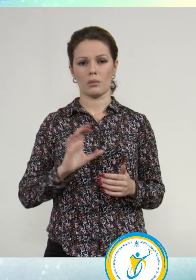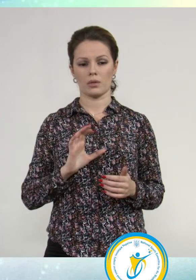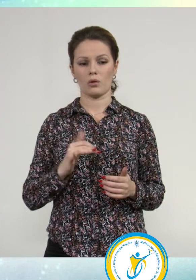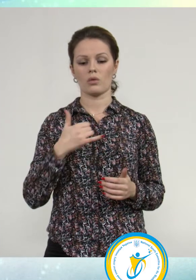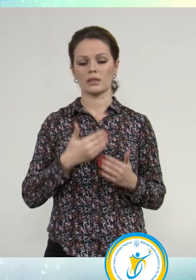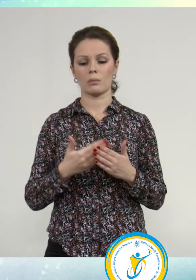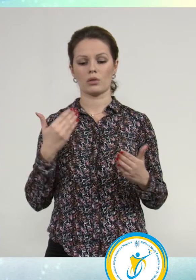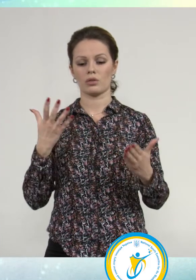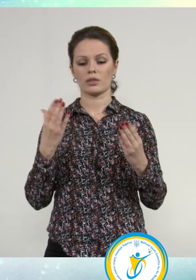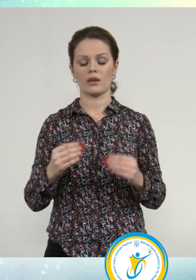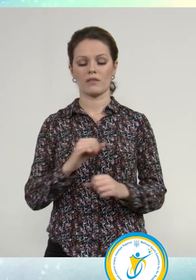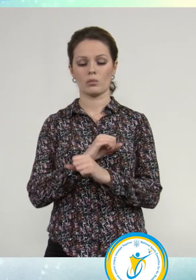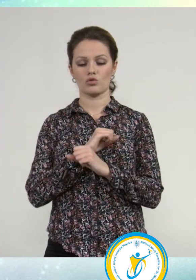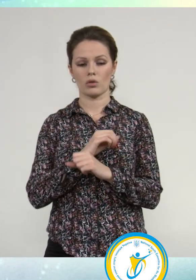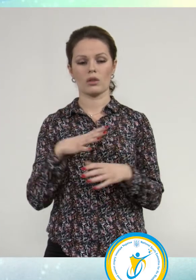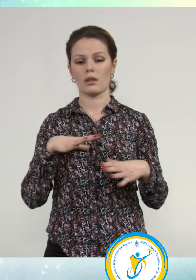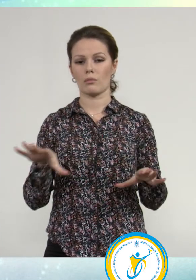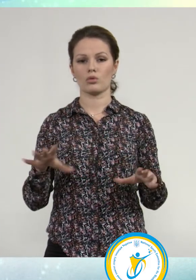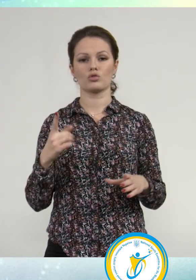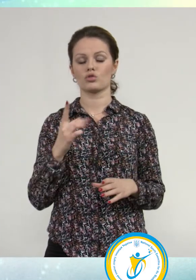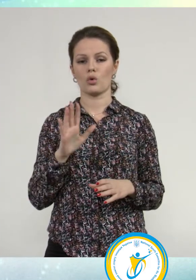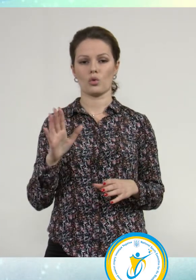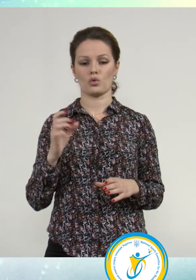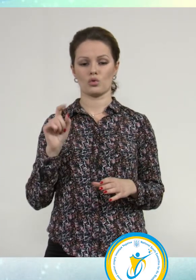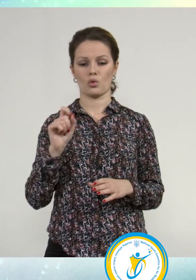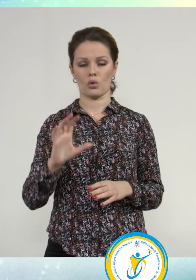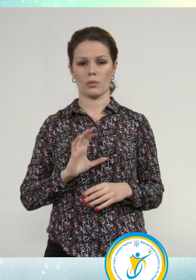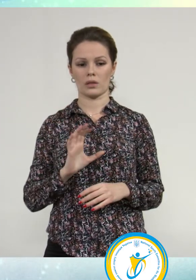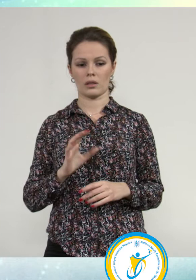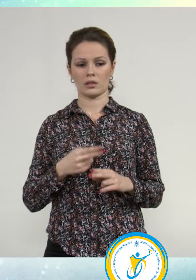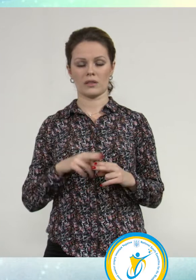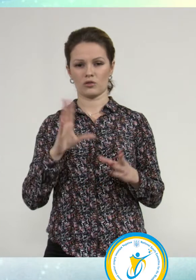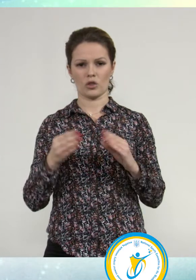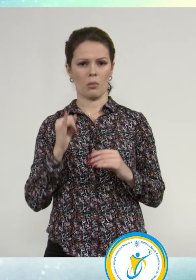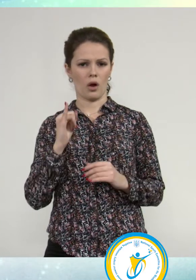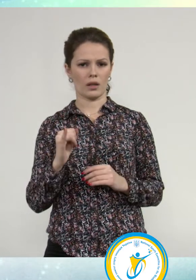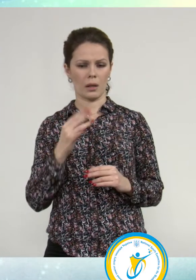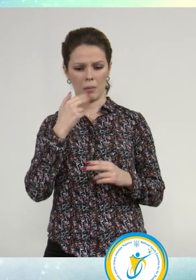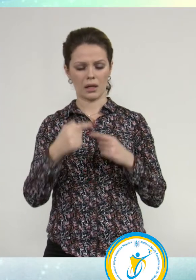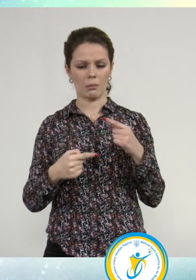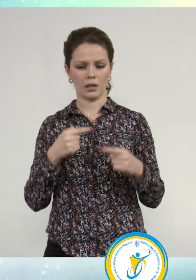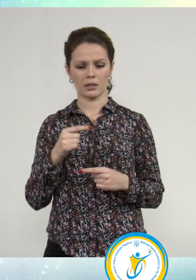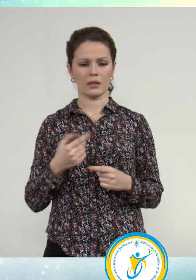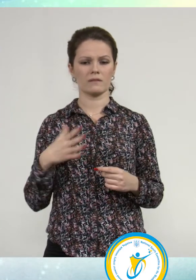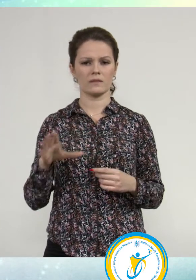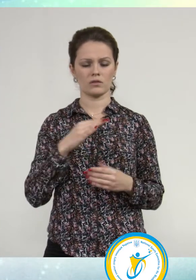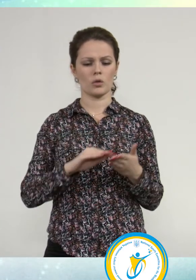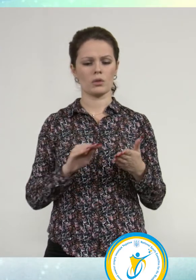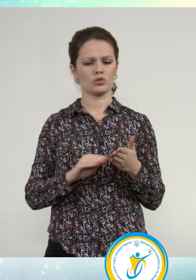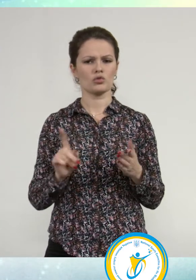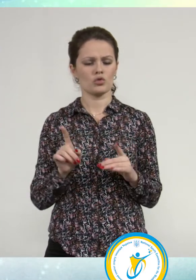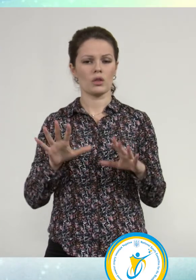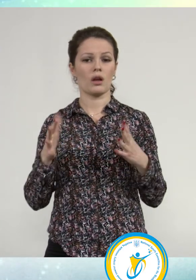нас напередодні дня відпочинку не було жодної золотої медалі. І слухайте, це вже погана прикмета. Вже всі люди пишуть,